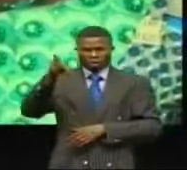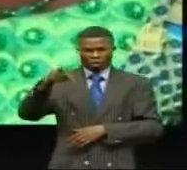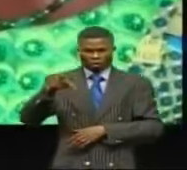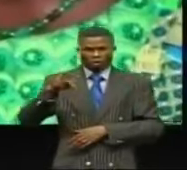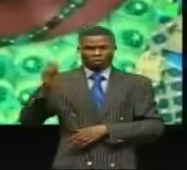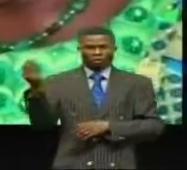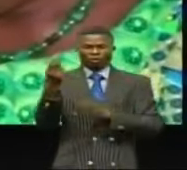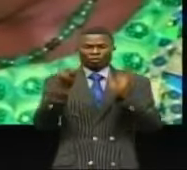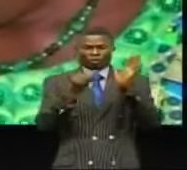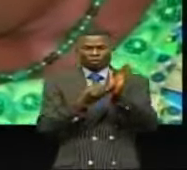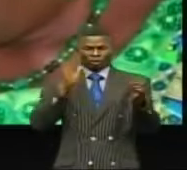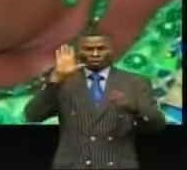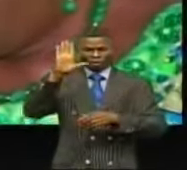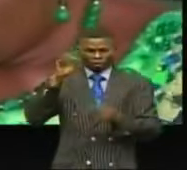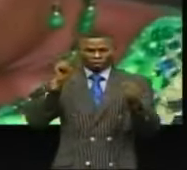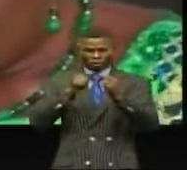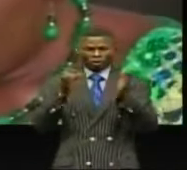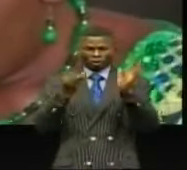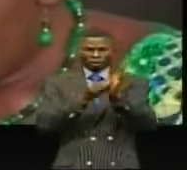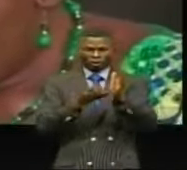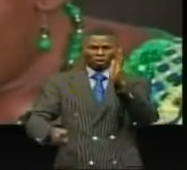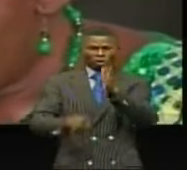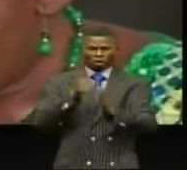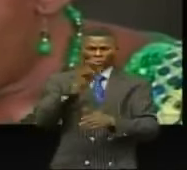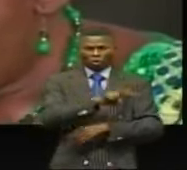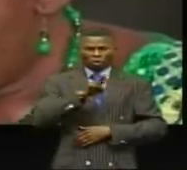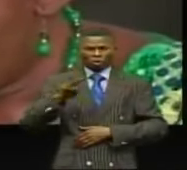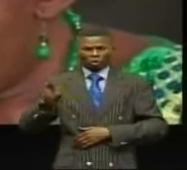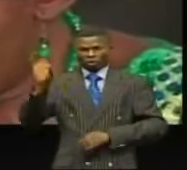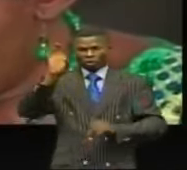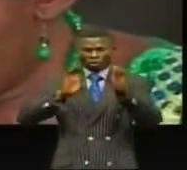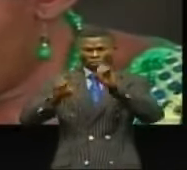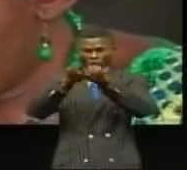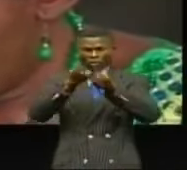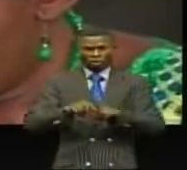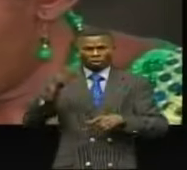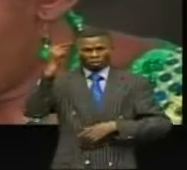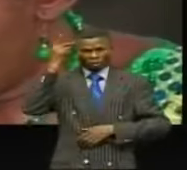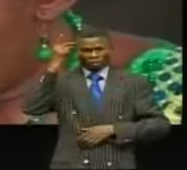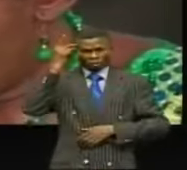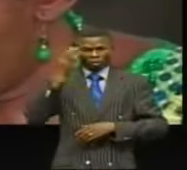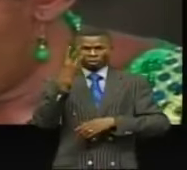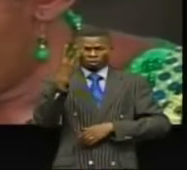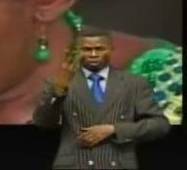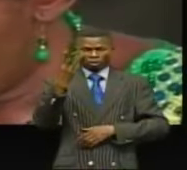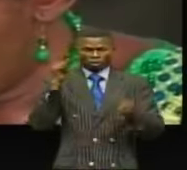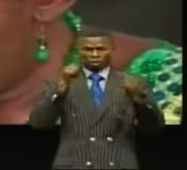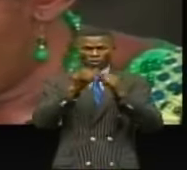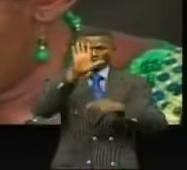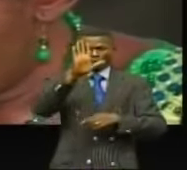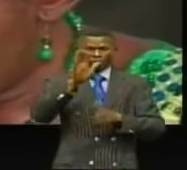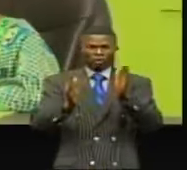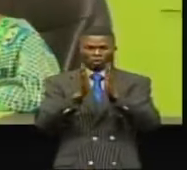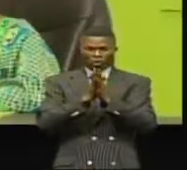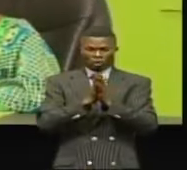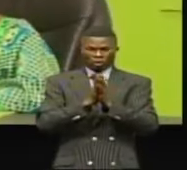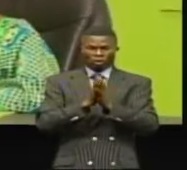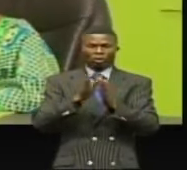du 5 au 7 octobre 2022 pour les segments scientifiques et à Kinshasa du 3 au 5 octobre pour les